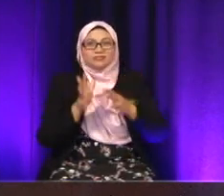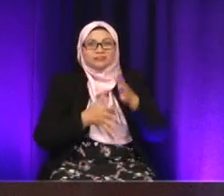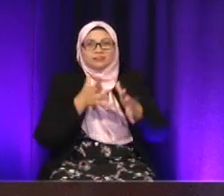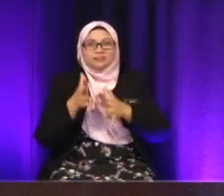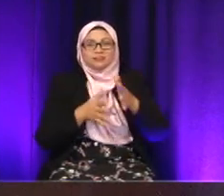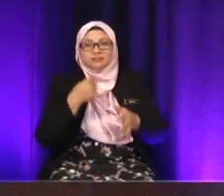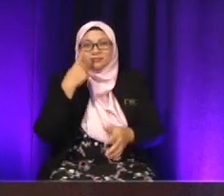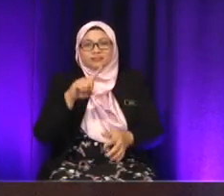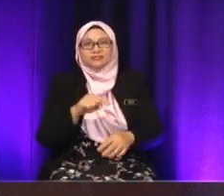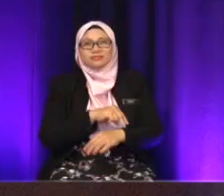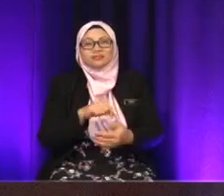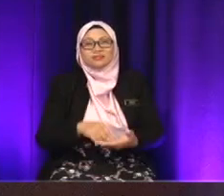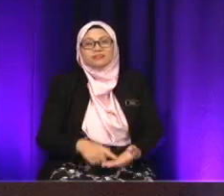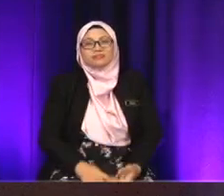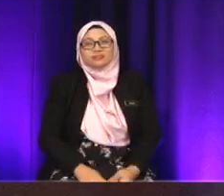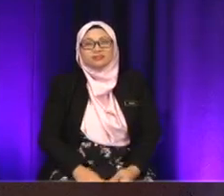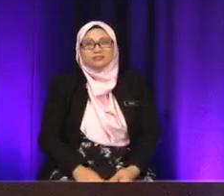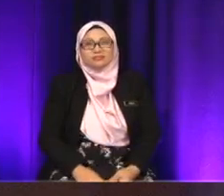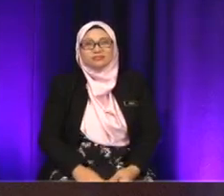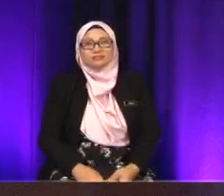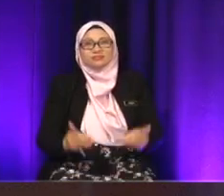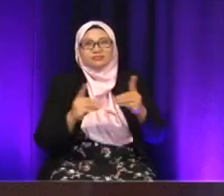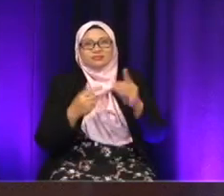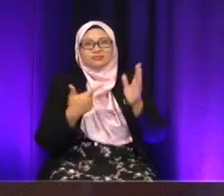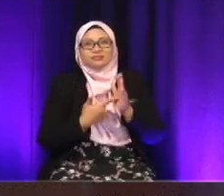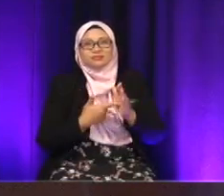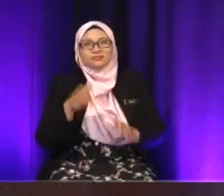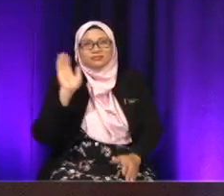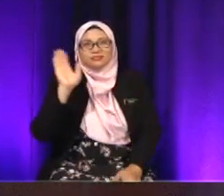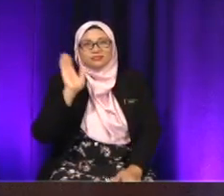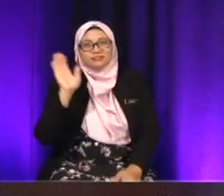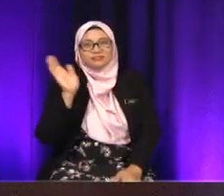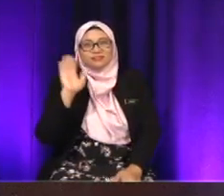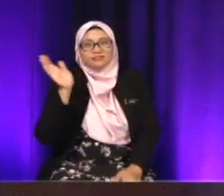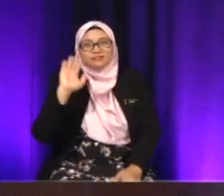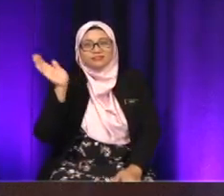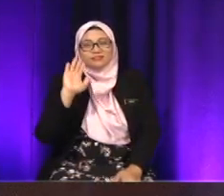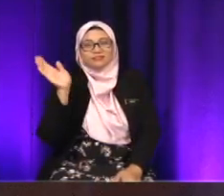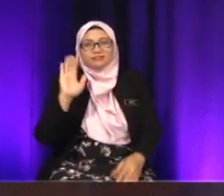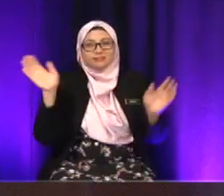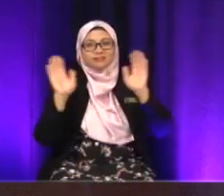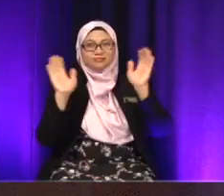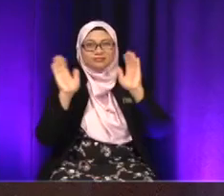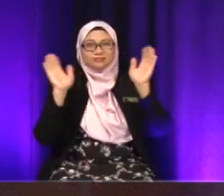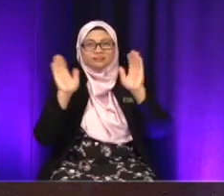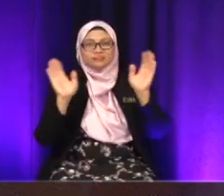kali ini singkat dan kita jumpa lagi hanya di KPM by semua